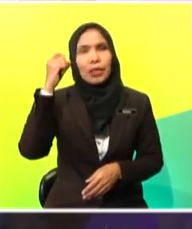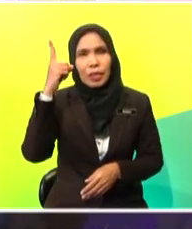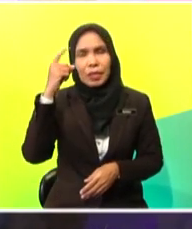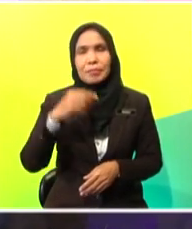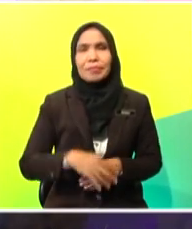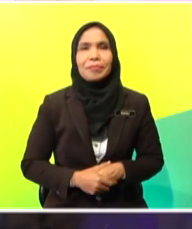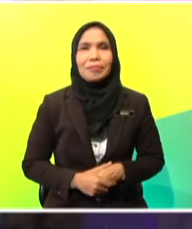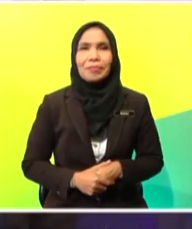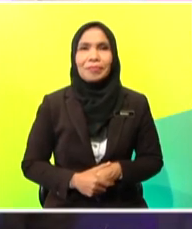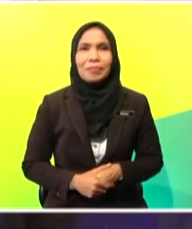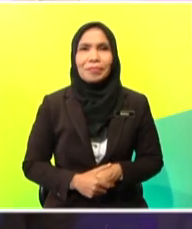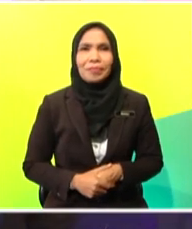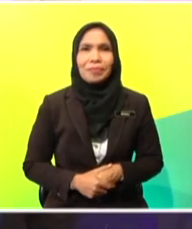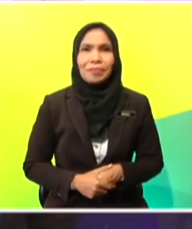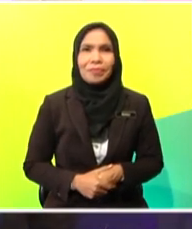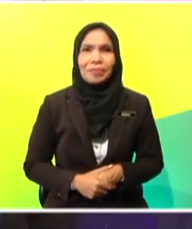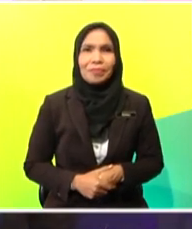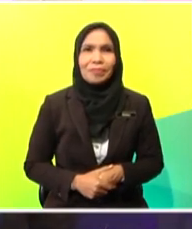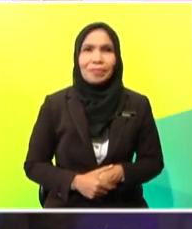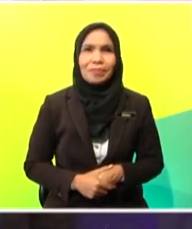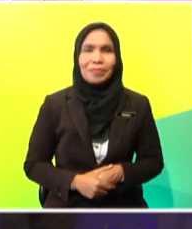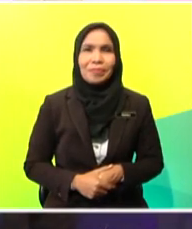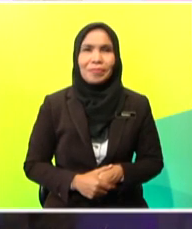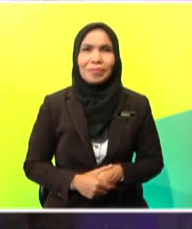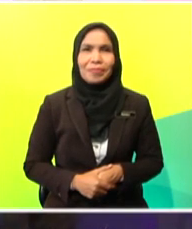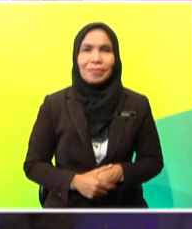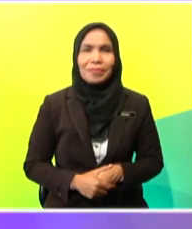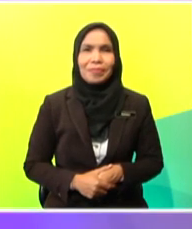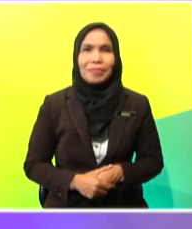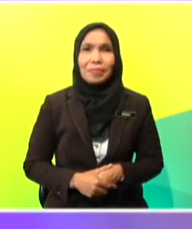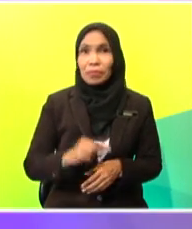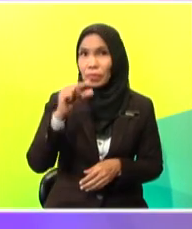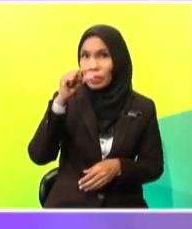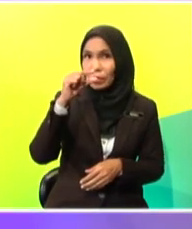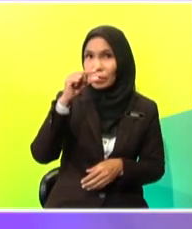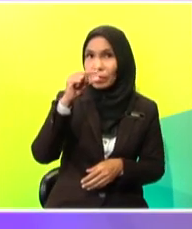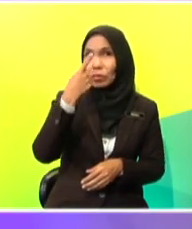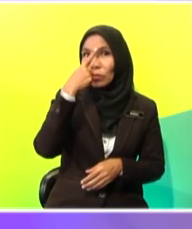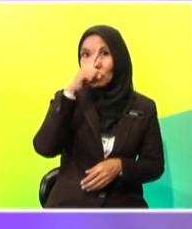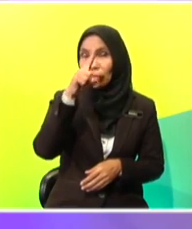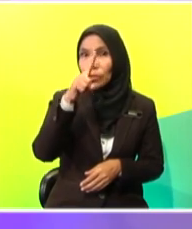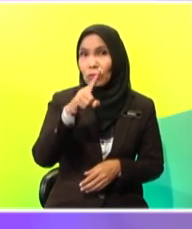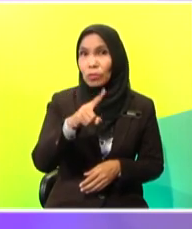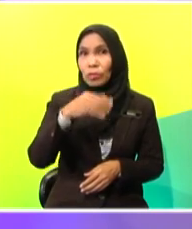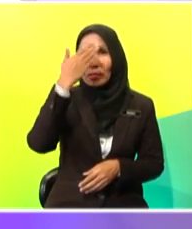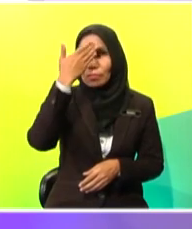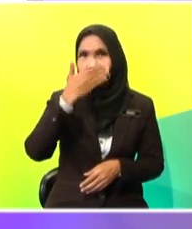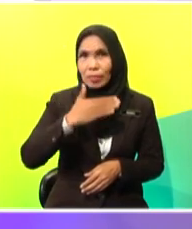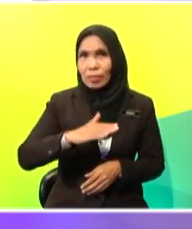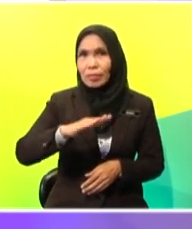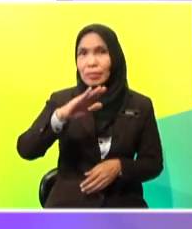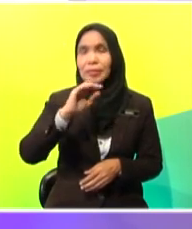uji coba Karina sebut apel Fuji Ji untuk gajah